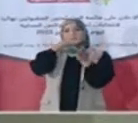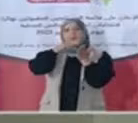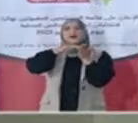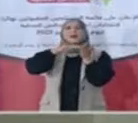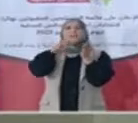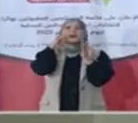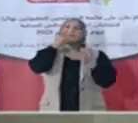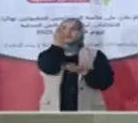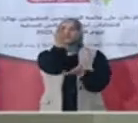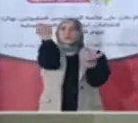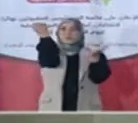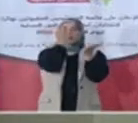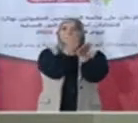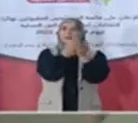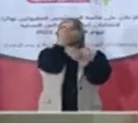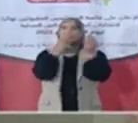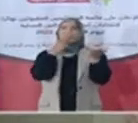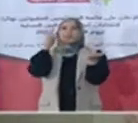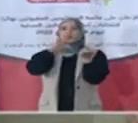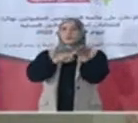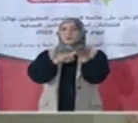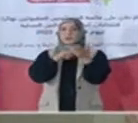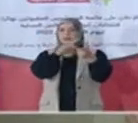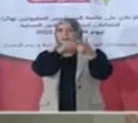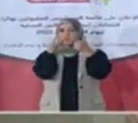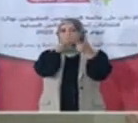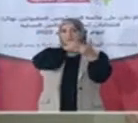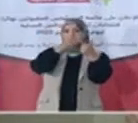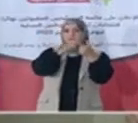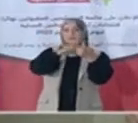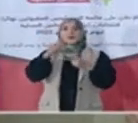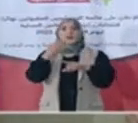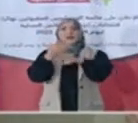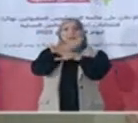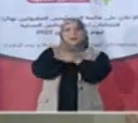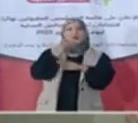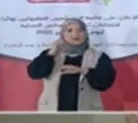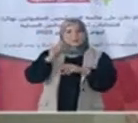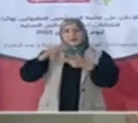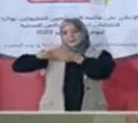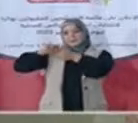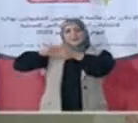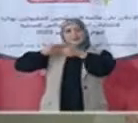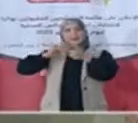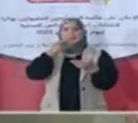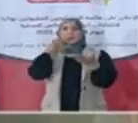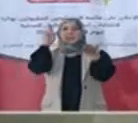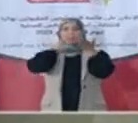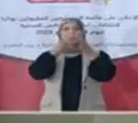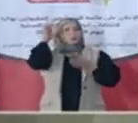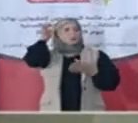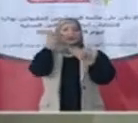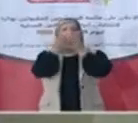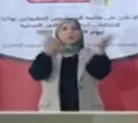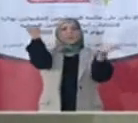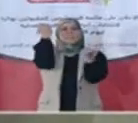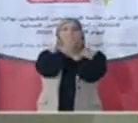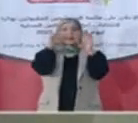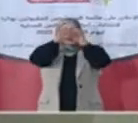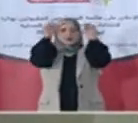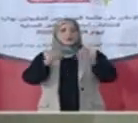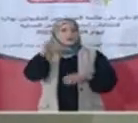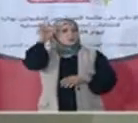أو بريدية واحدة، وللأمانة كان عندنا تنسيق كبير مع البريد التونسي خاصة ومع البنك المركزي التونسي ومع البنوك